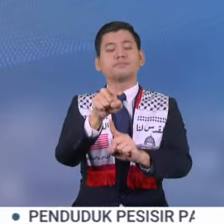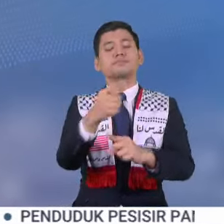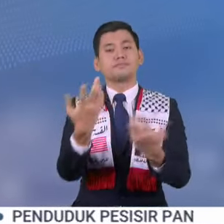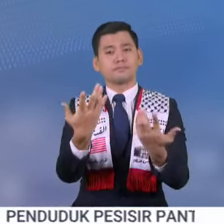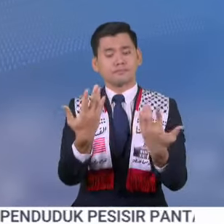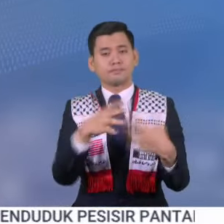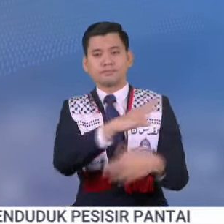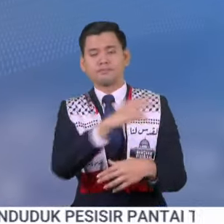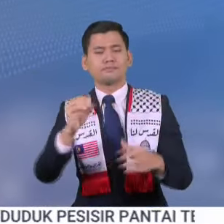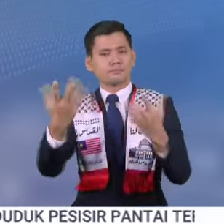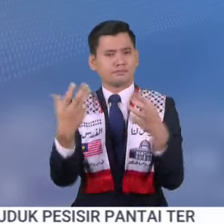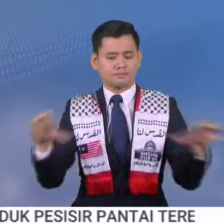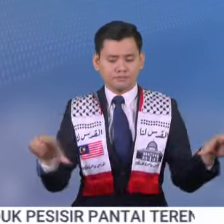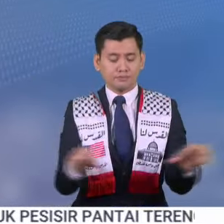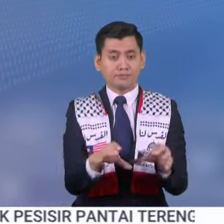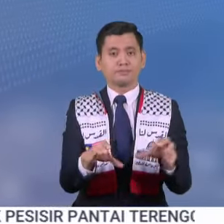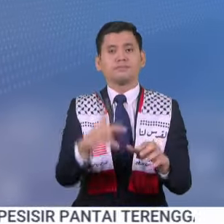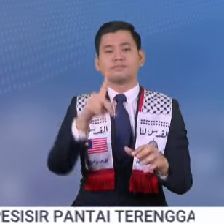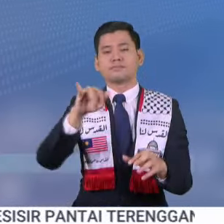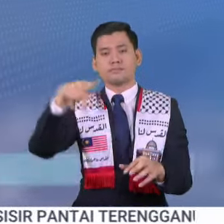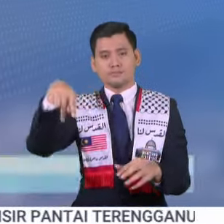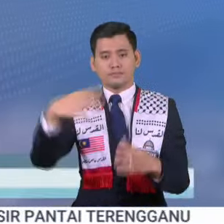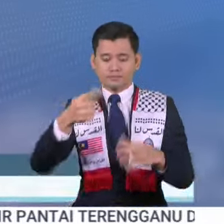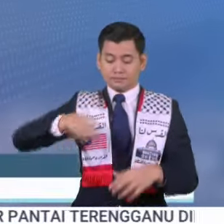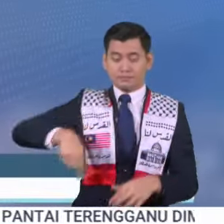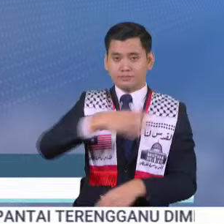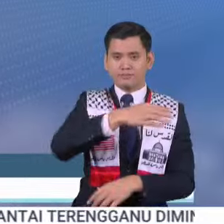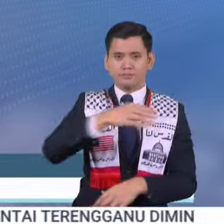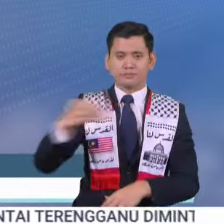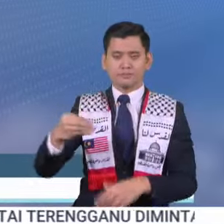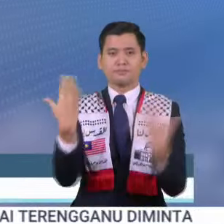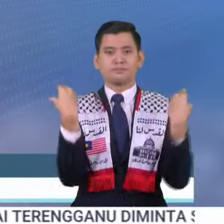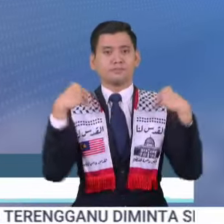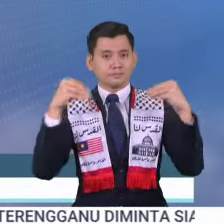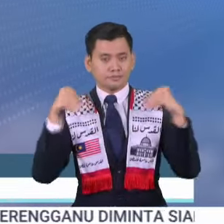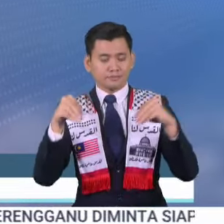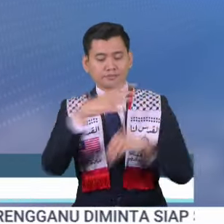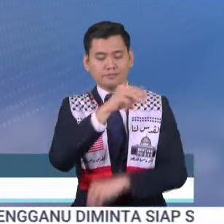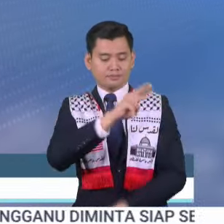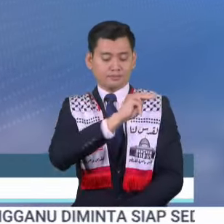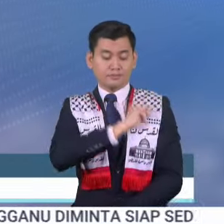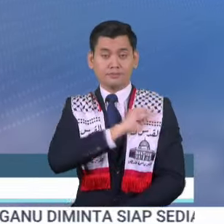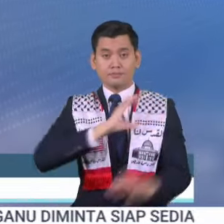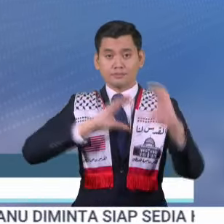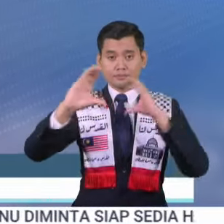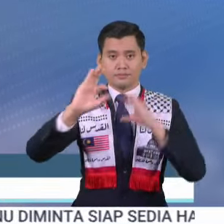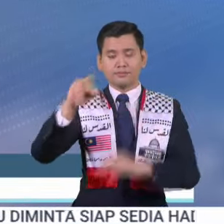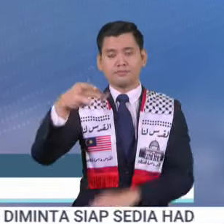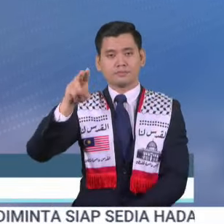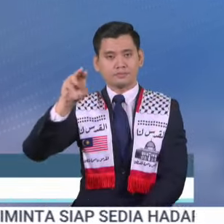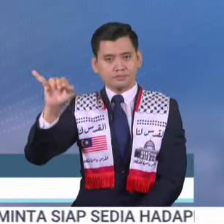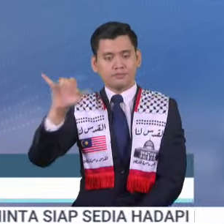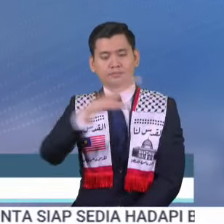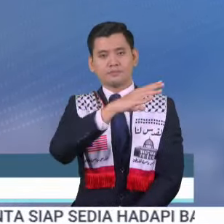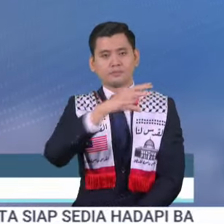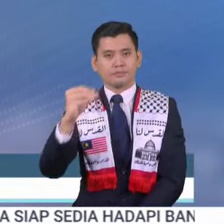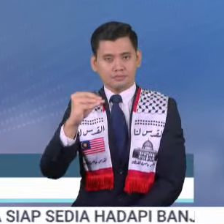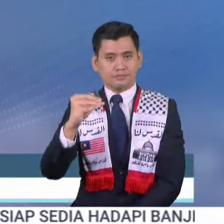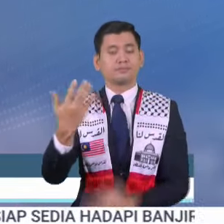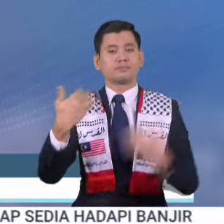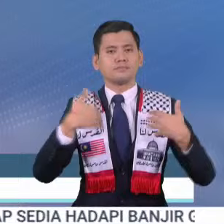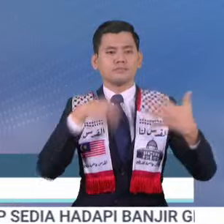aspekuksi penghasilan skrip yang berkualiti dan aspek pemasaran menteri komunikasi fahi Fadil berkata perkara itu